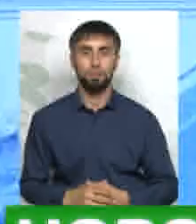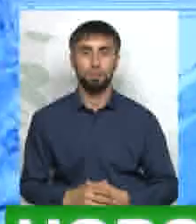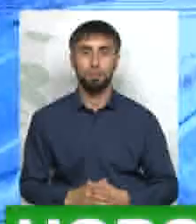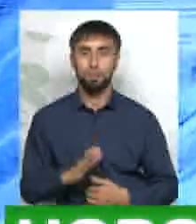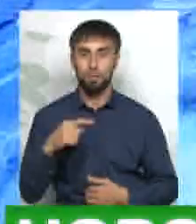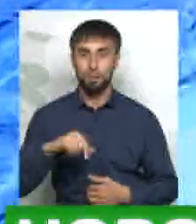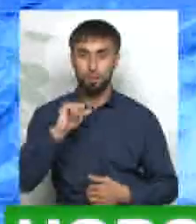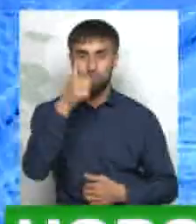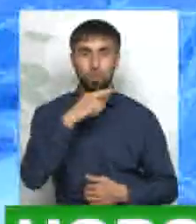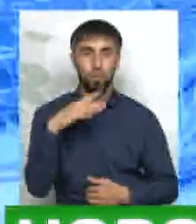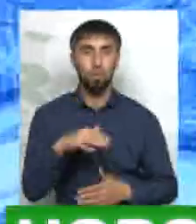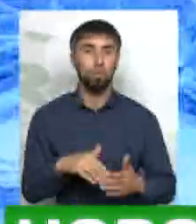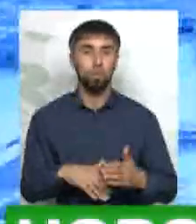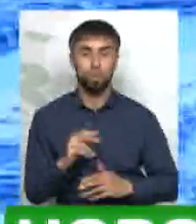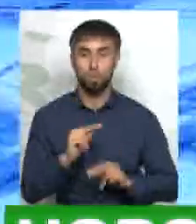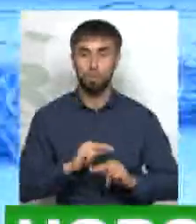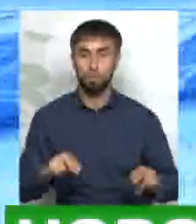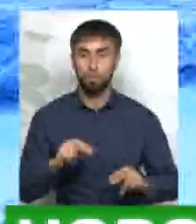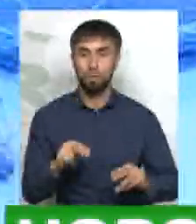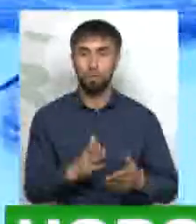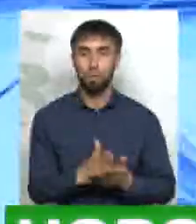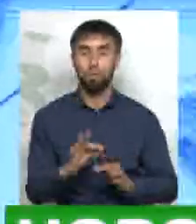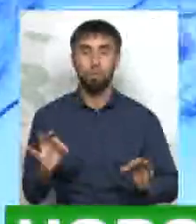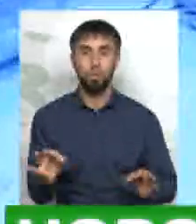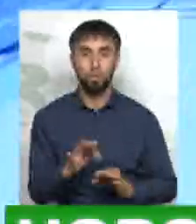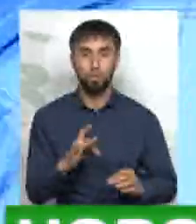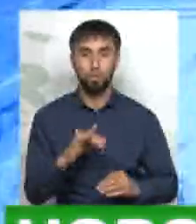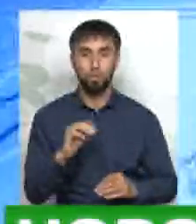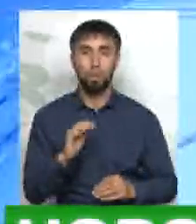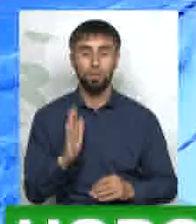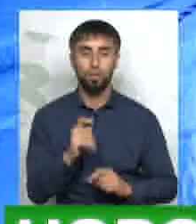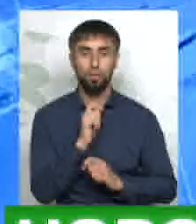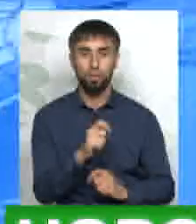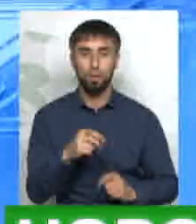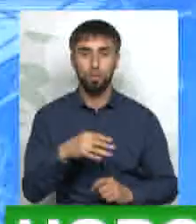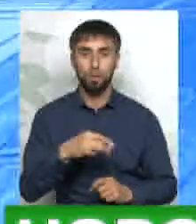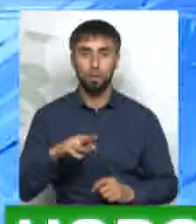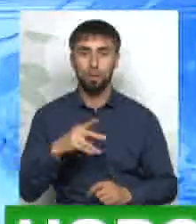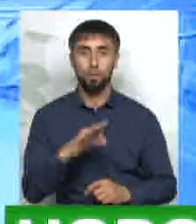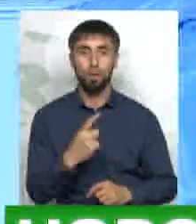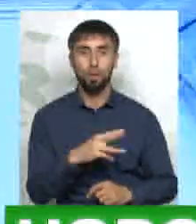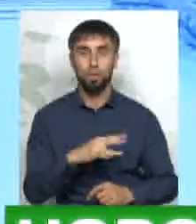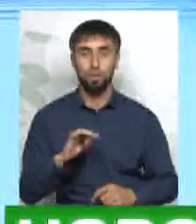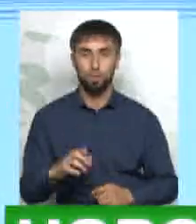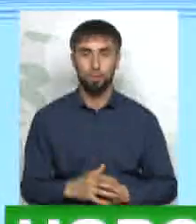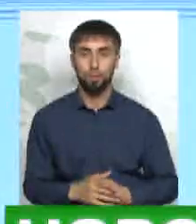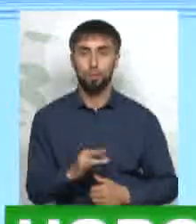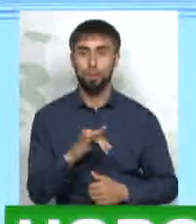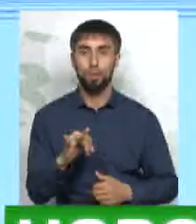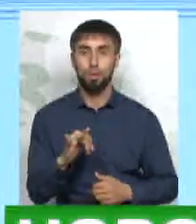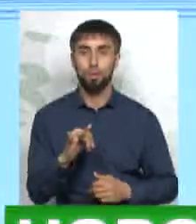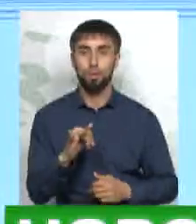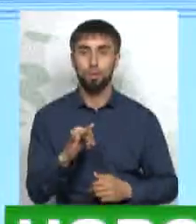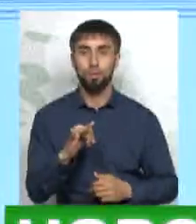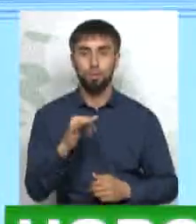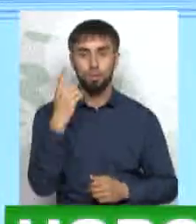с этого года в России лучшим преподавателем в области музыкального искусства будут вручаться премии до 1 млн руб они учреждены